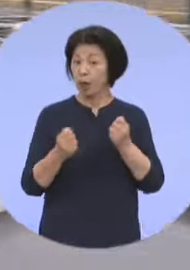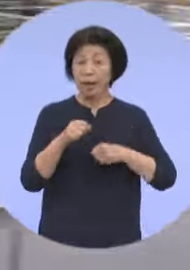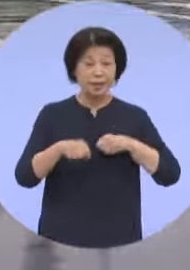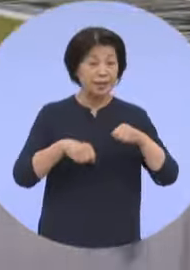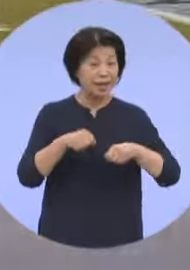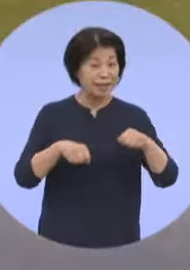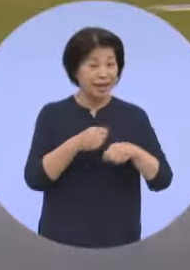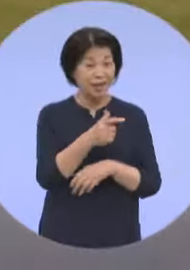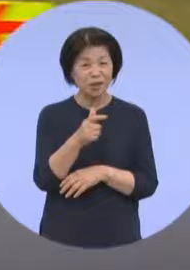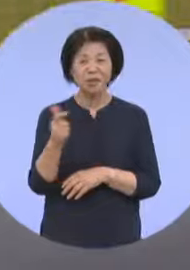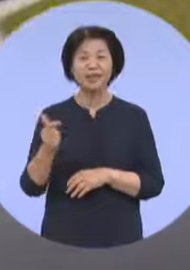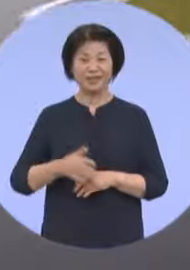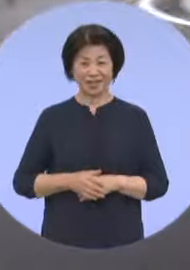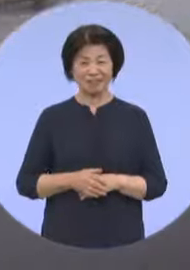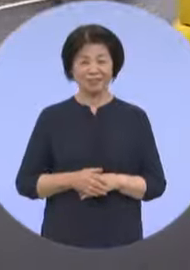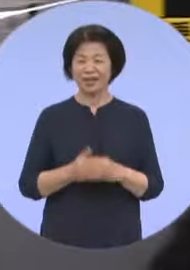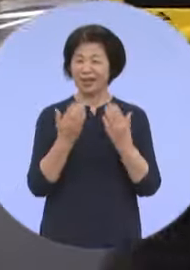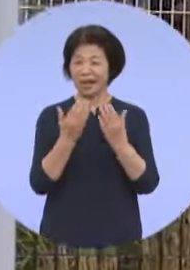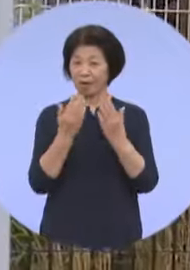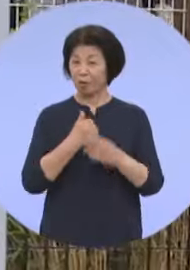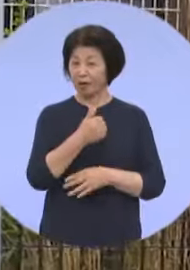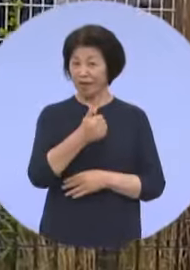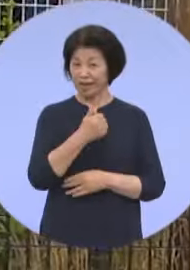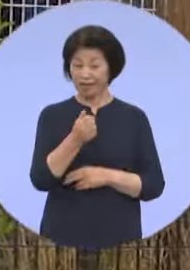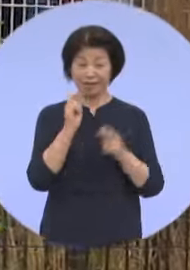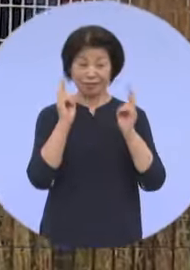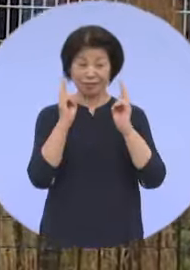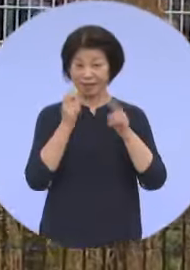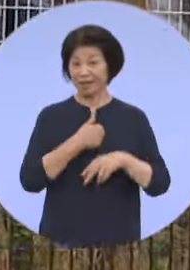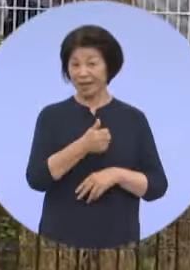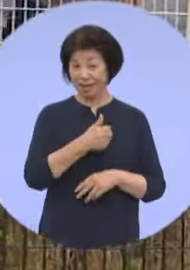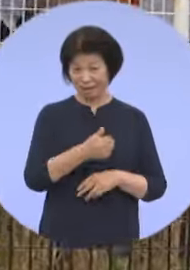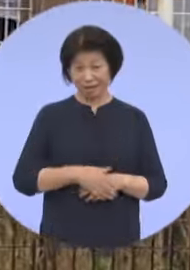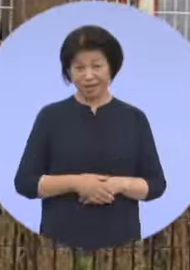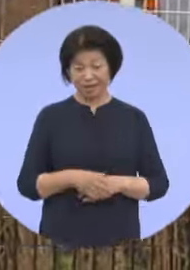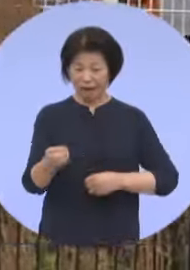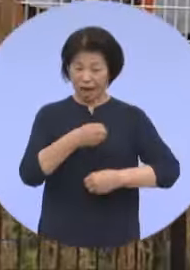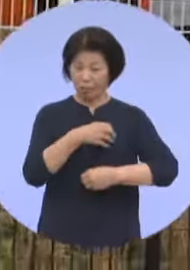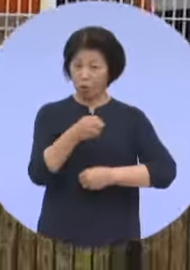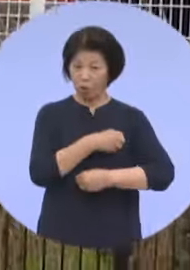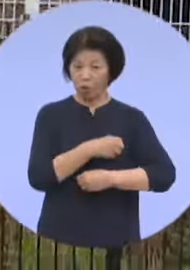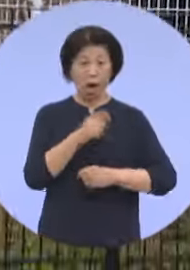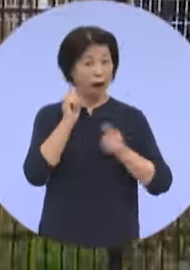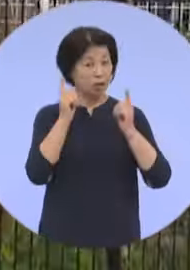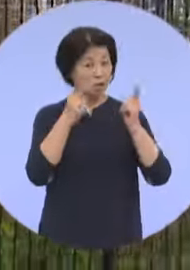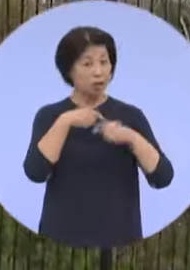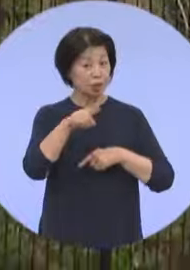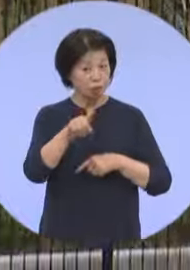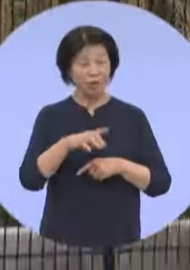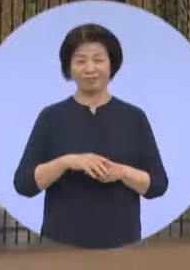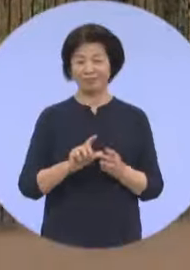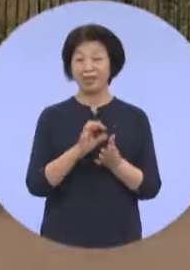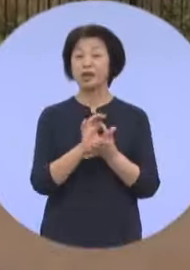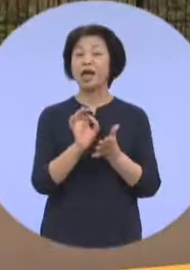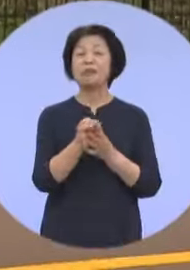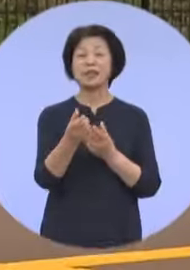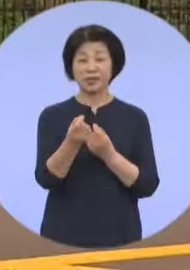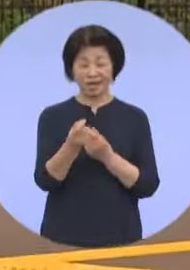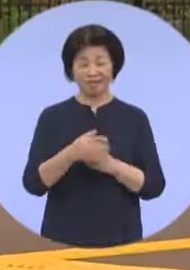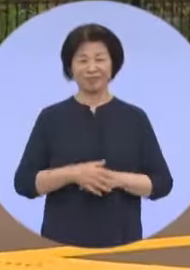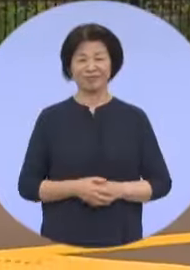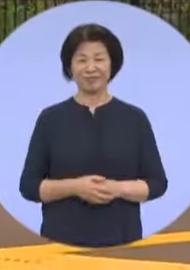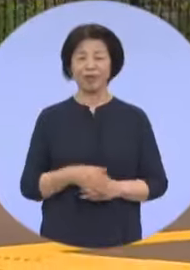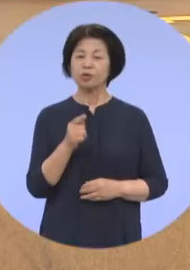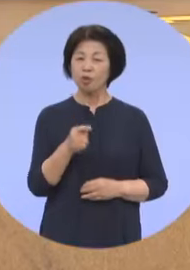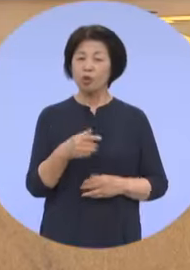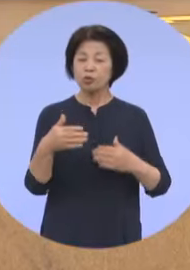車、通勤や通学、買い物、レジャーなどの目的で移動する際に利用しますよね。そ